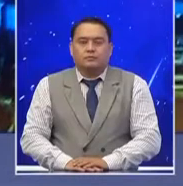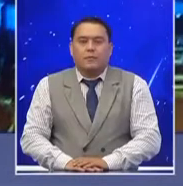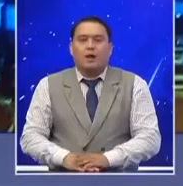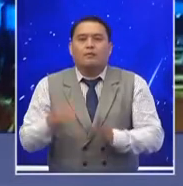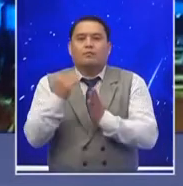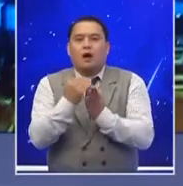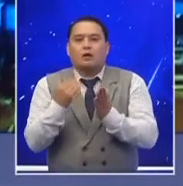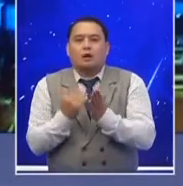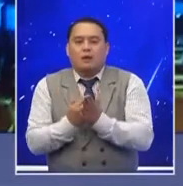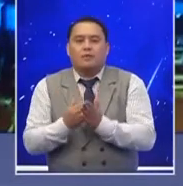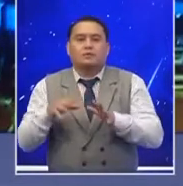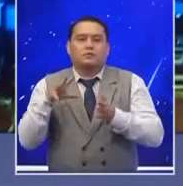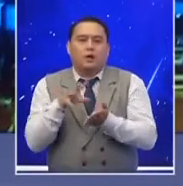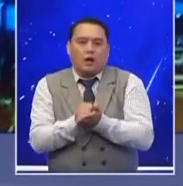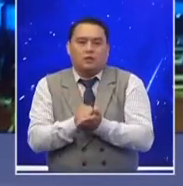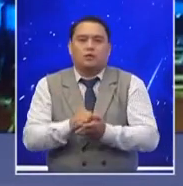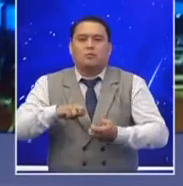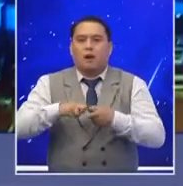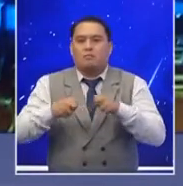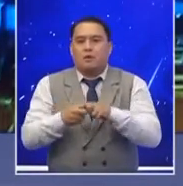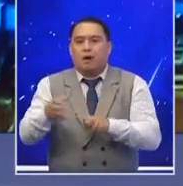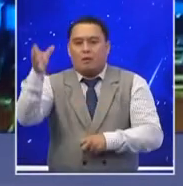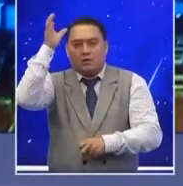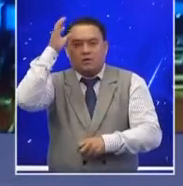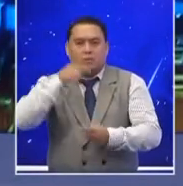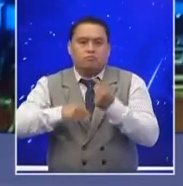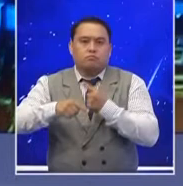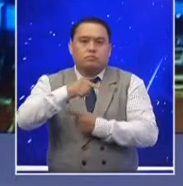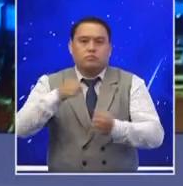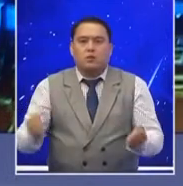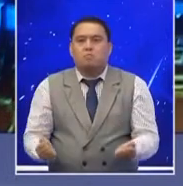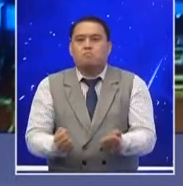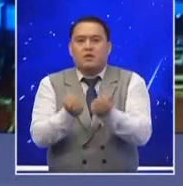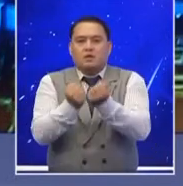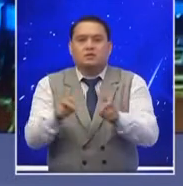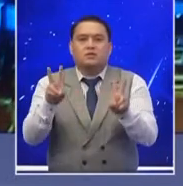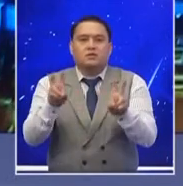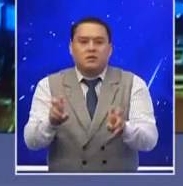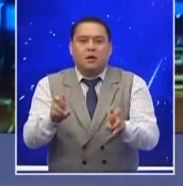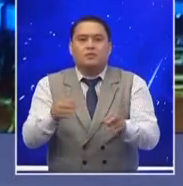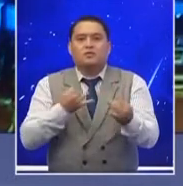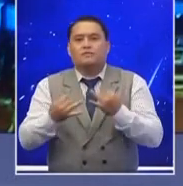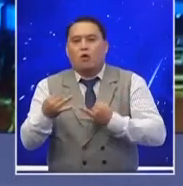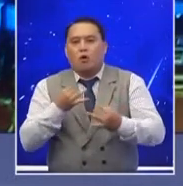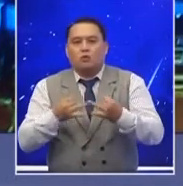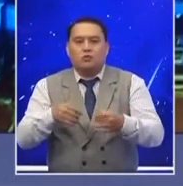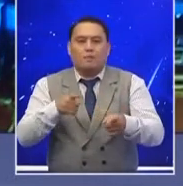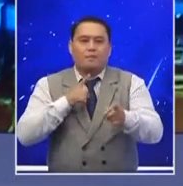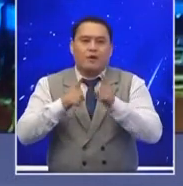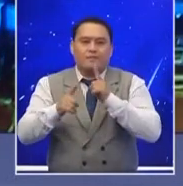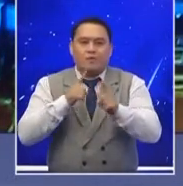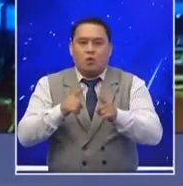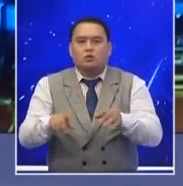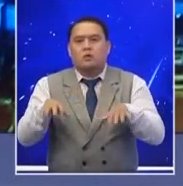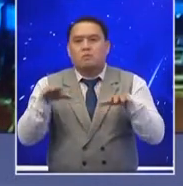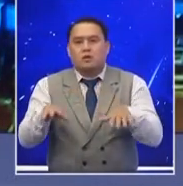Дорожная карта занятости, проблемы образования, поддержка малого и среднего бизнеса. Эти и другие темы стали предметом обсуждения на аппаратном совещании